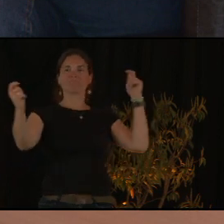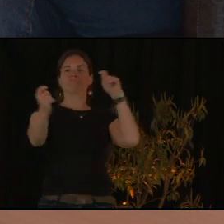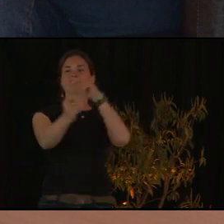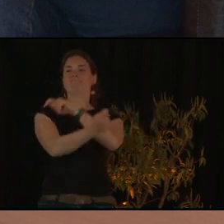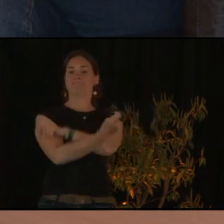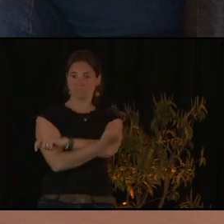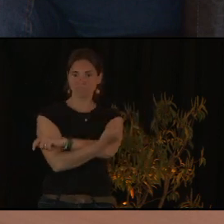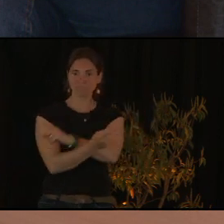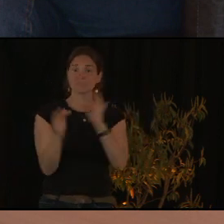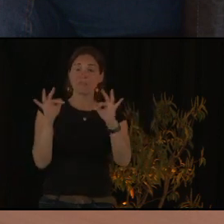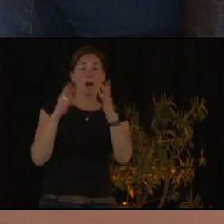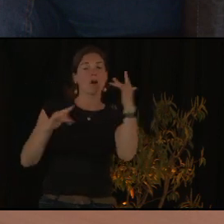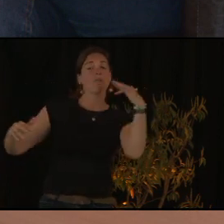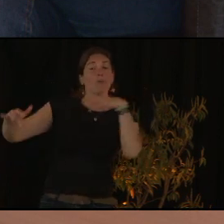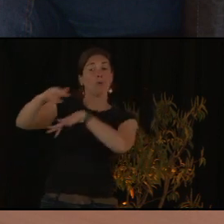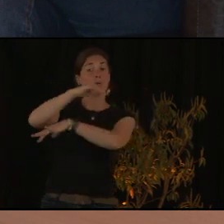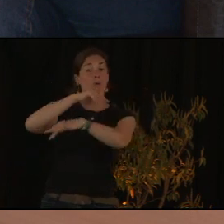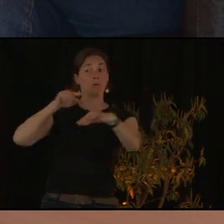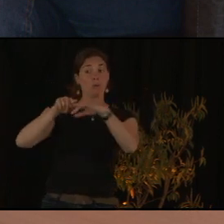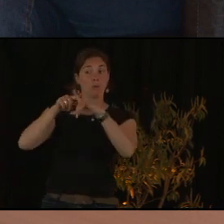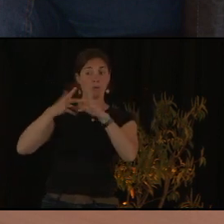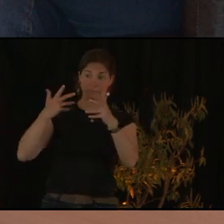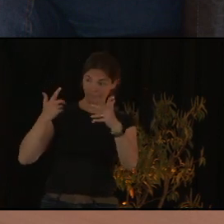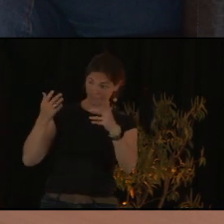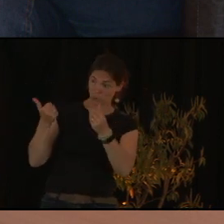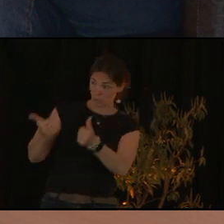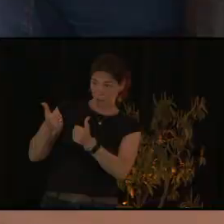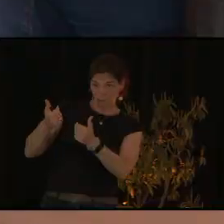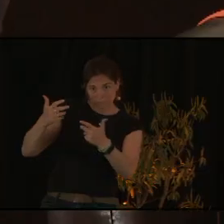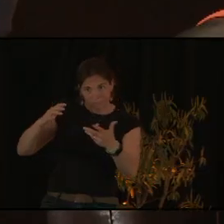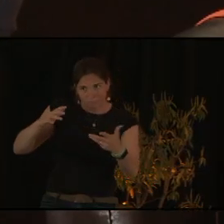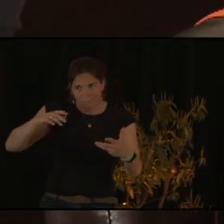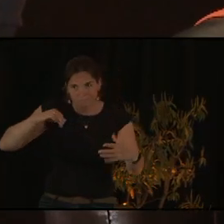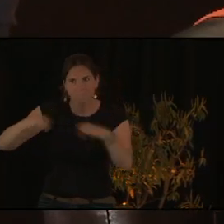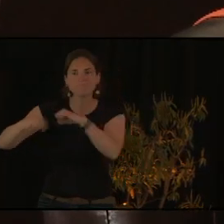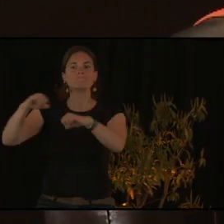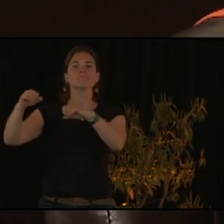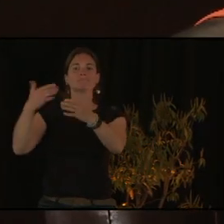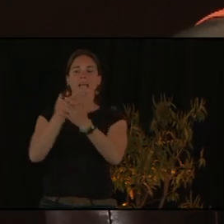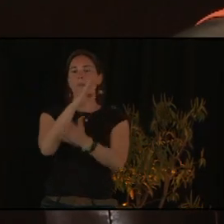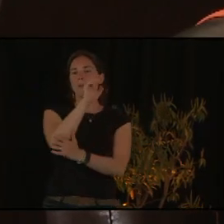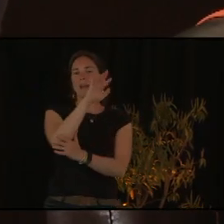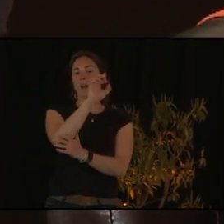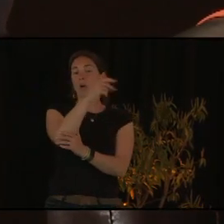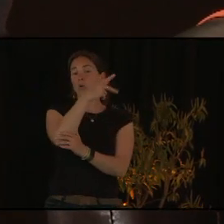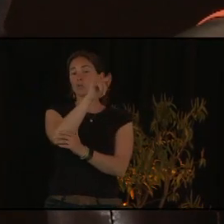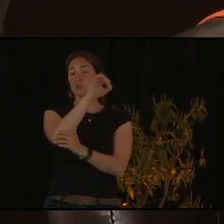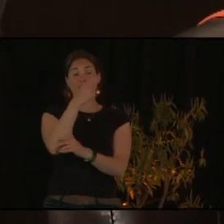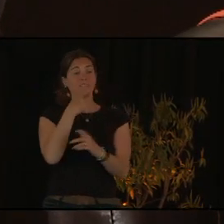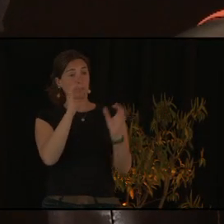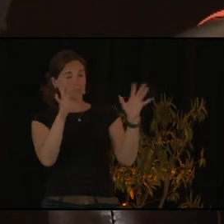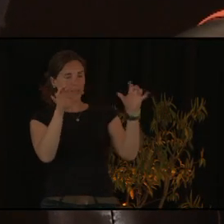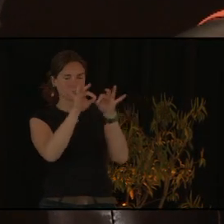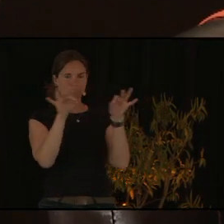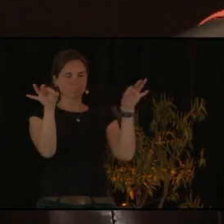était environnement devient agissant. Et pour moi, la Béringie, c'était ce type de lieu. C'était un lieu qui, tout à